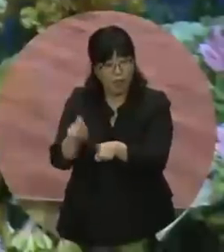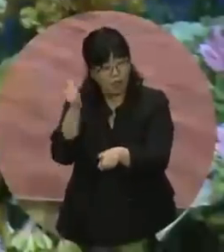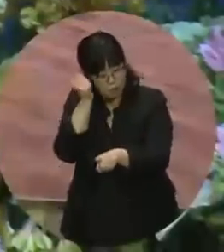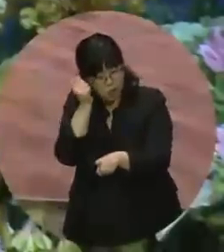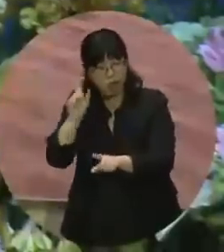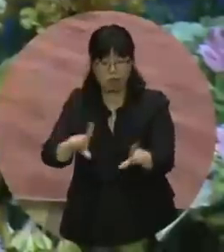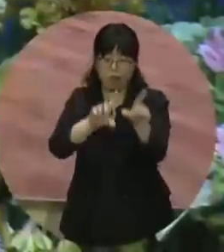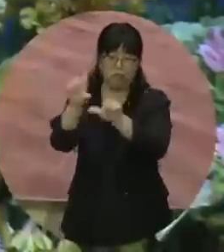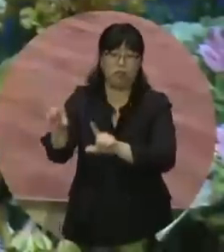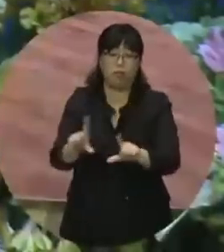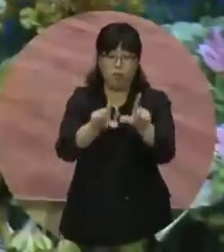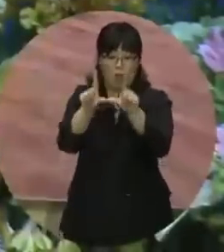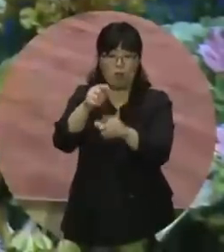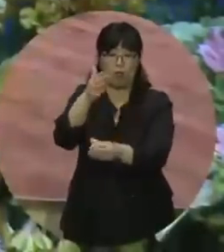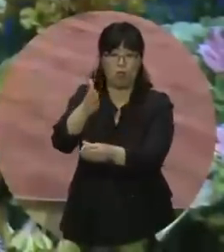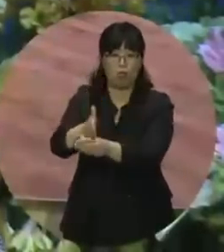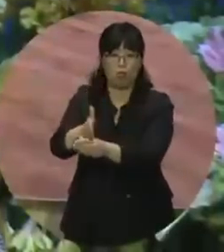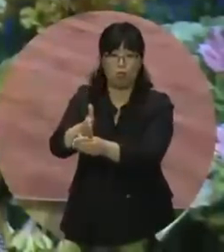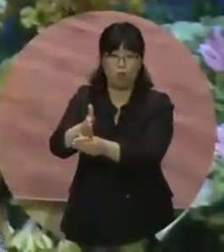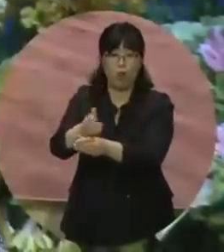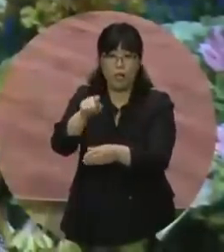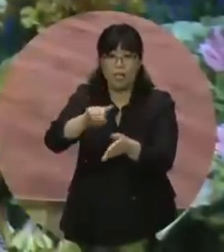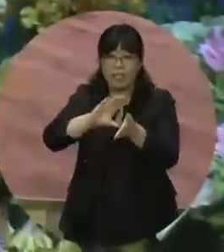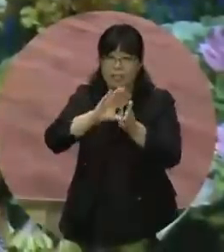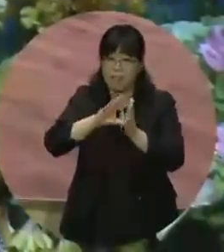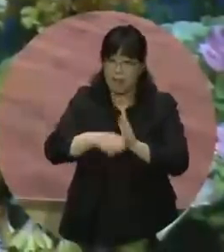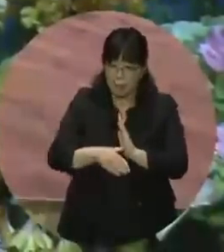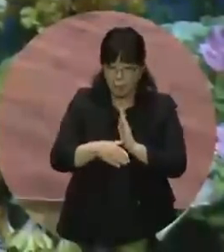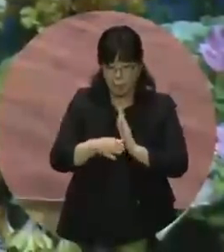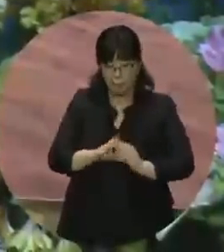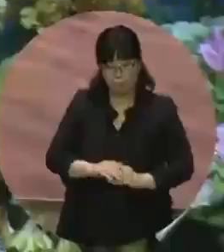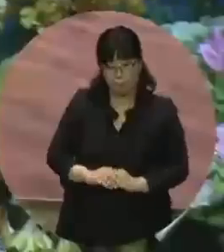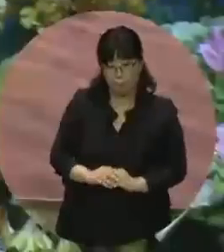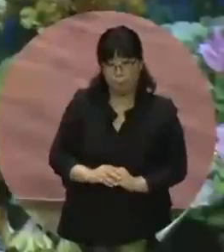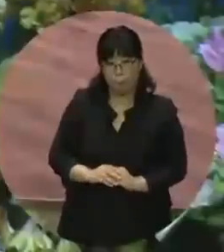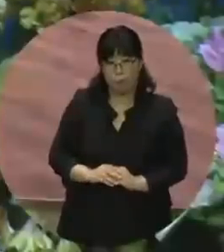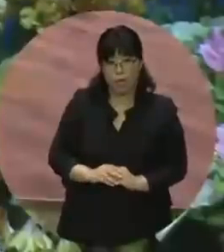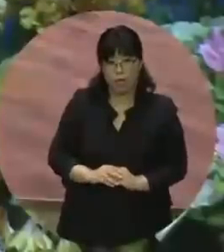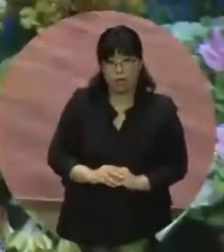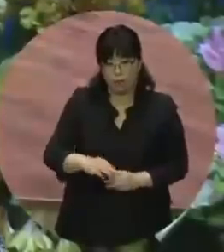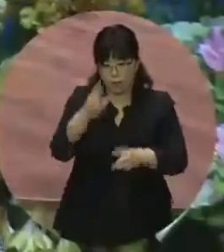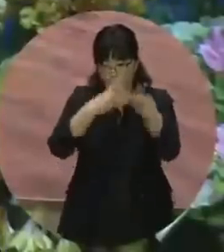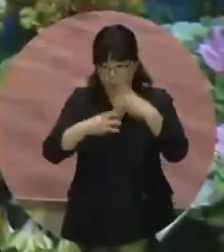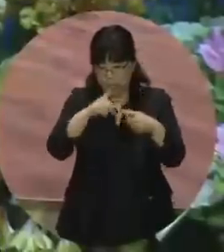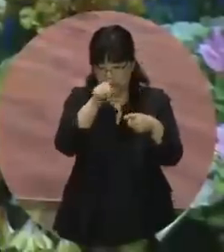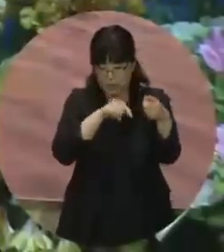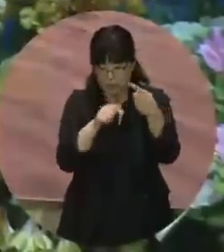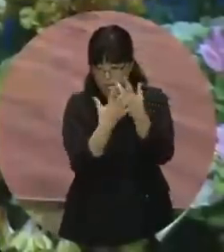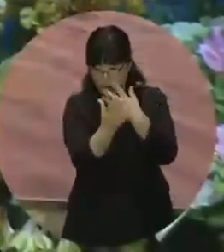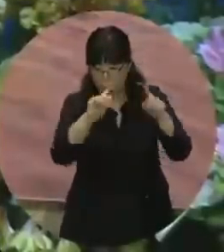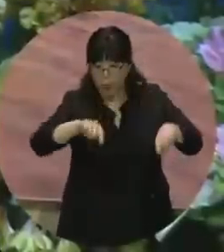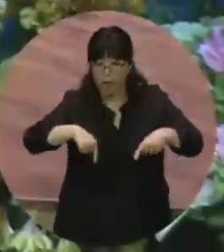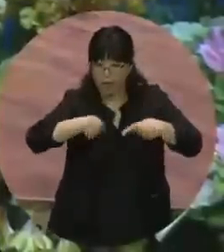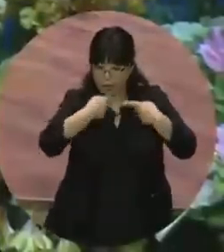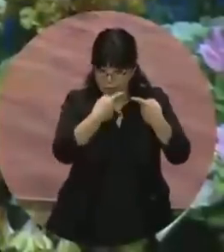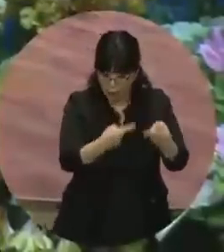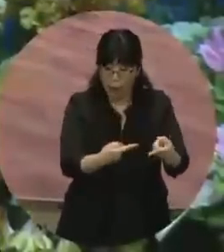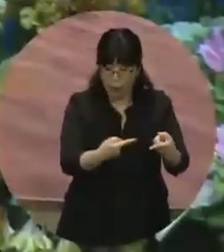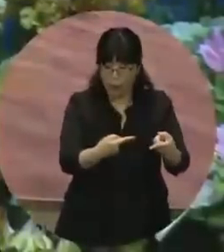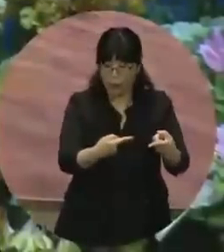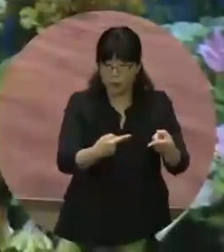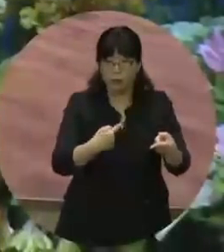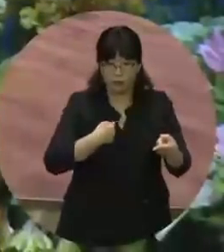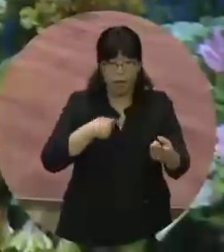펜스테이트 대학에서 대학 수련회 할 때 한 700명 정도 그렇게 모여서 메시지를 듣고